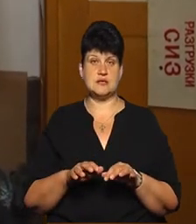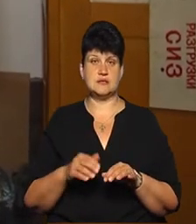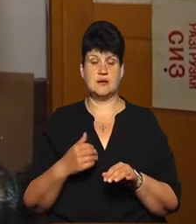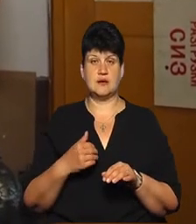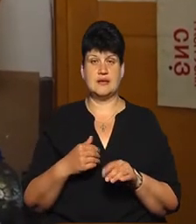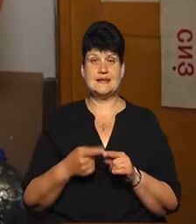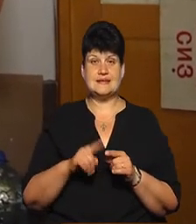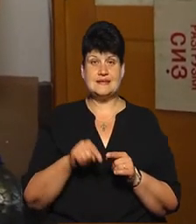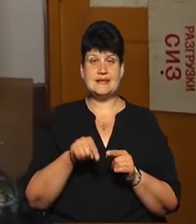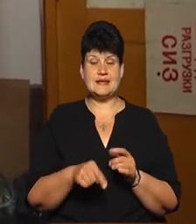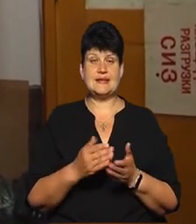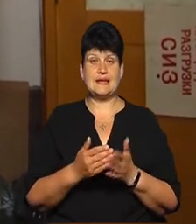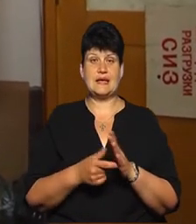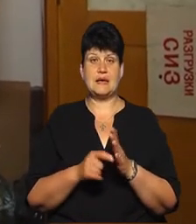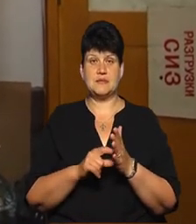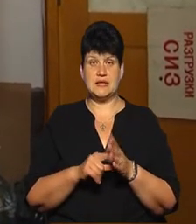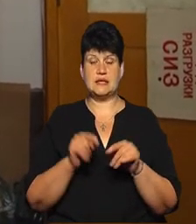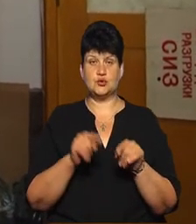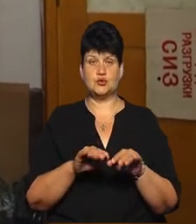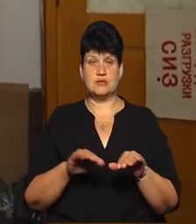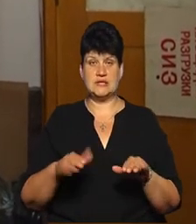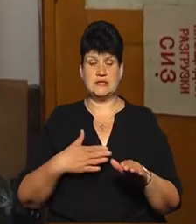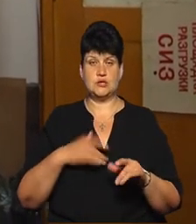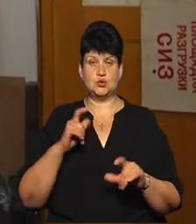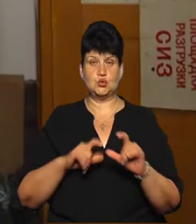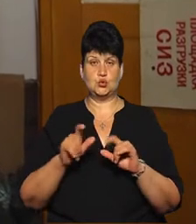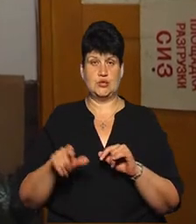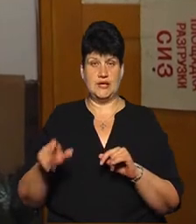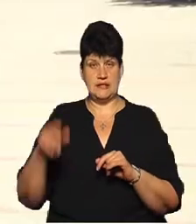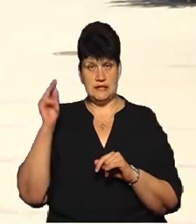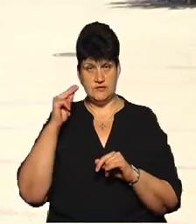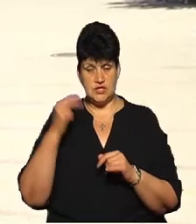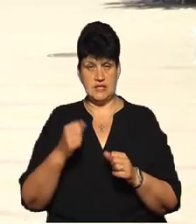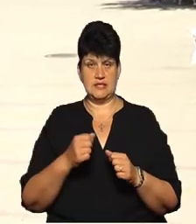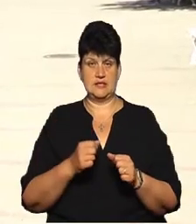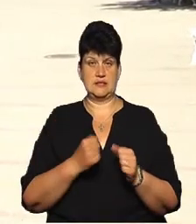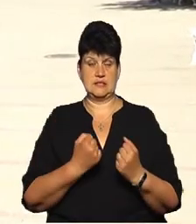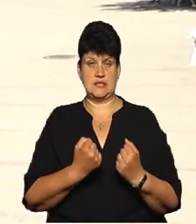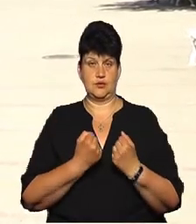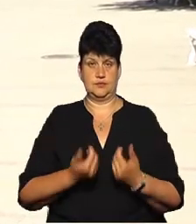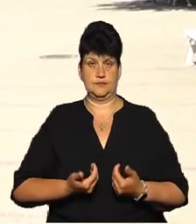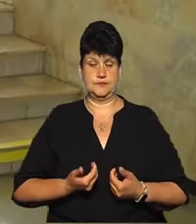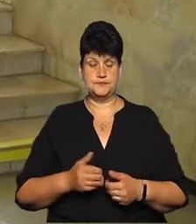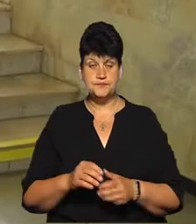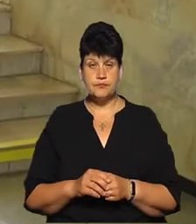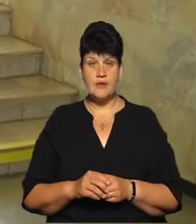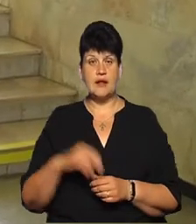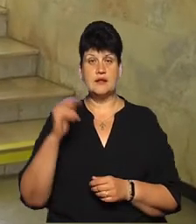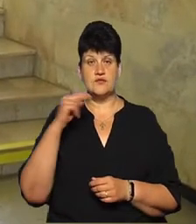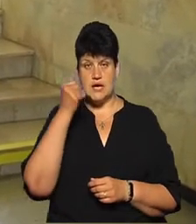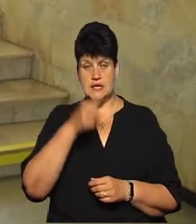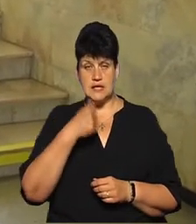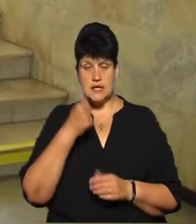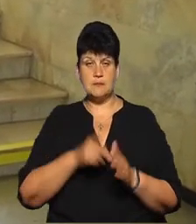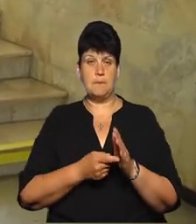є кабінет для того, щоб діти, студенти наші навчалися безпеки життєдіяльності. Навчальний рік у педагогічному університеті планують